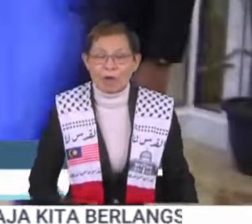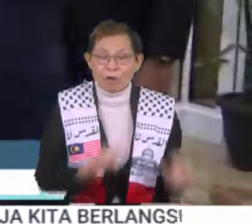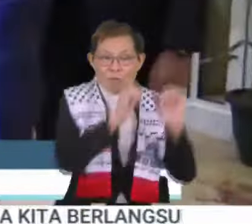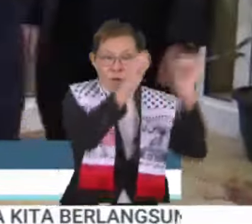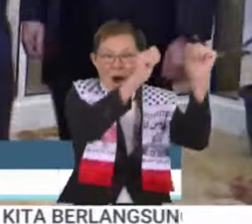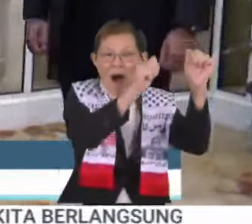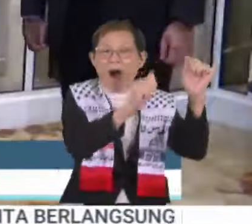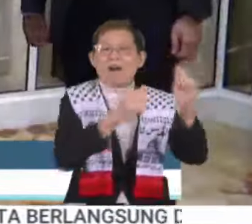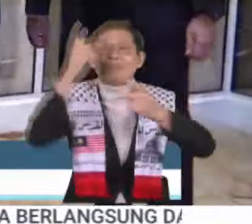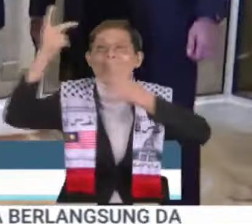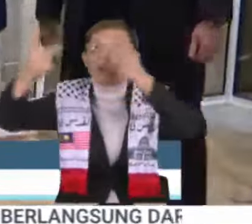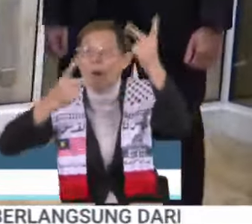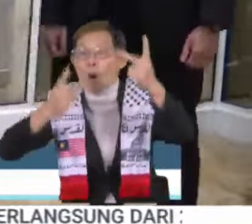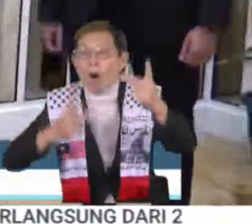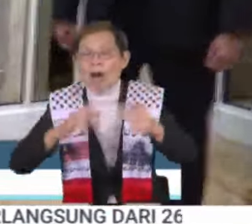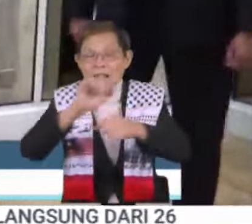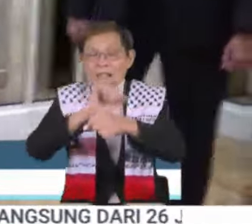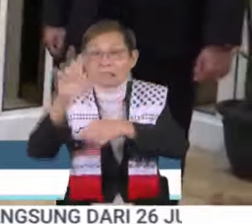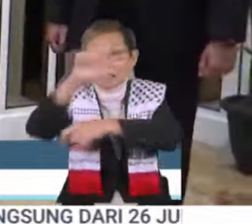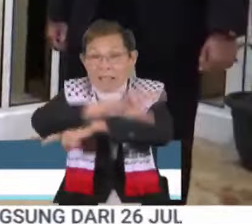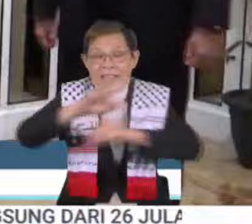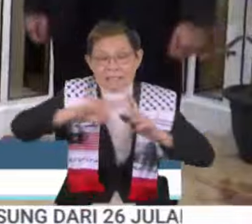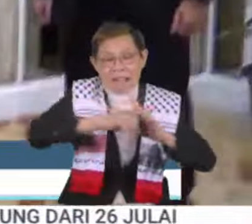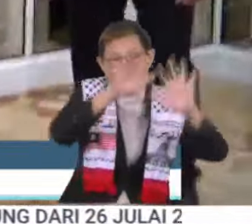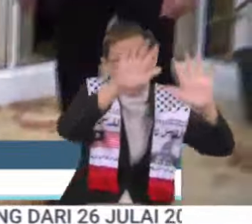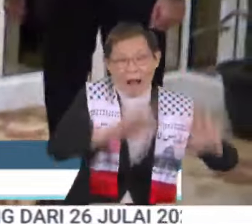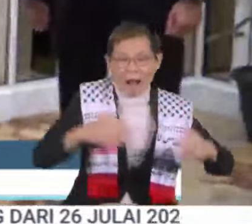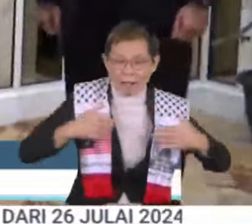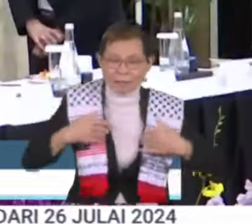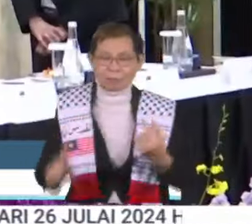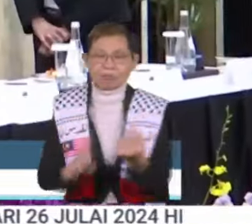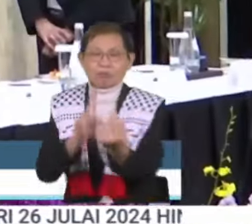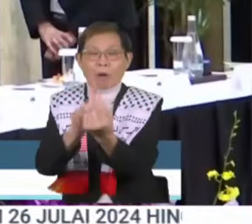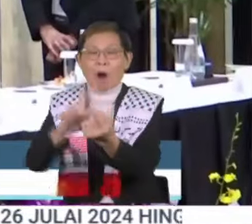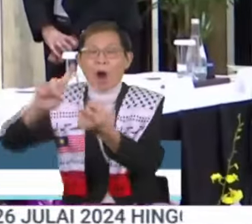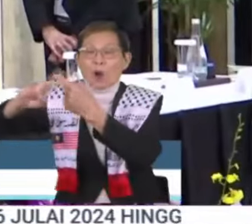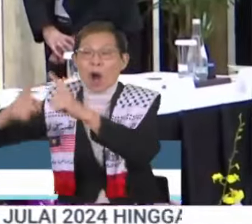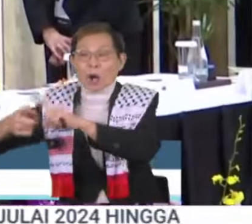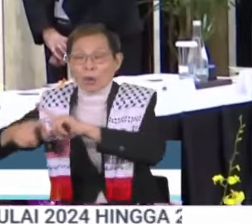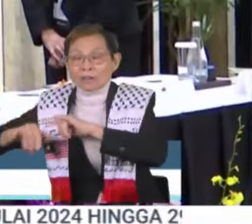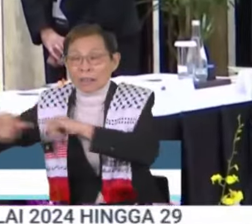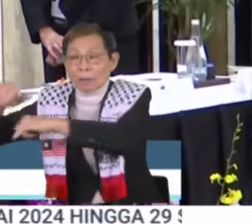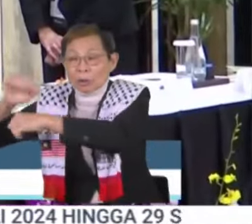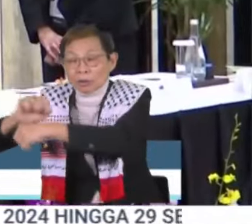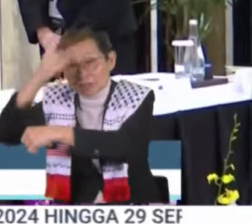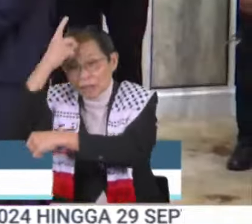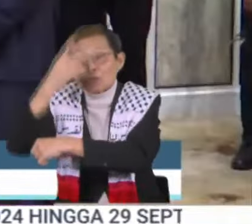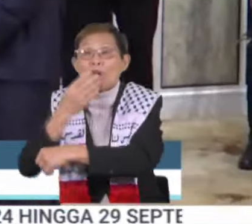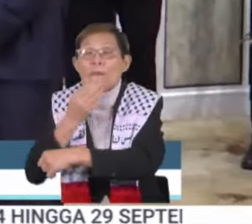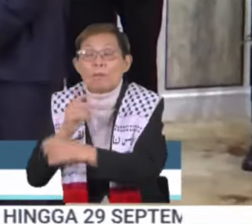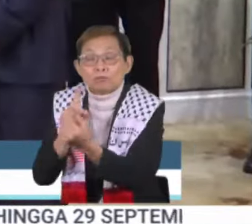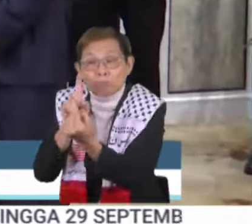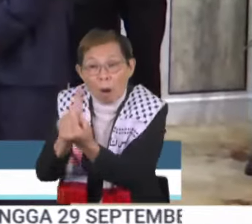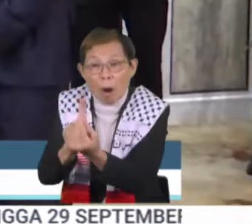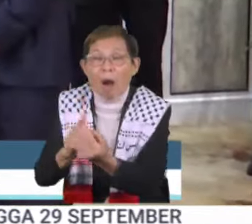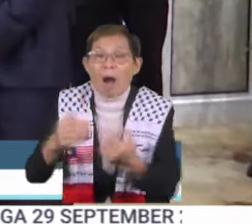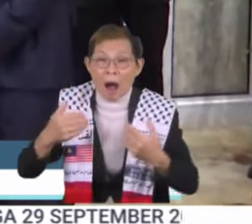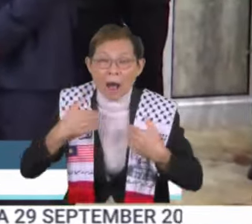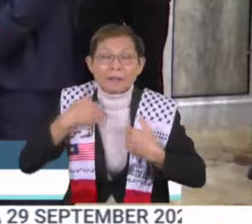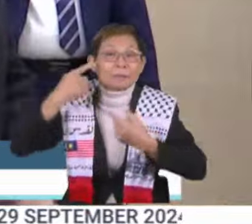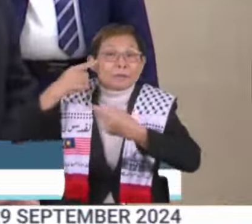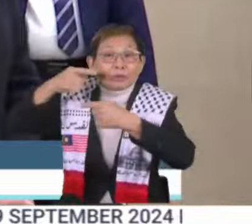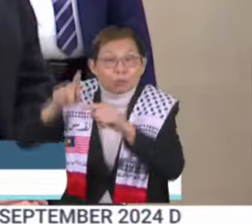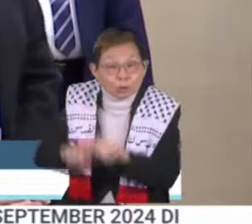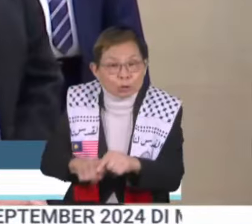Terdahulu, Luxon dalam rangka lawatan kerja tiga hari sejak Ahad mengadakan pertemuan bersama rakan sejawatnya, Datuk Seri Anwar Ibrahim, yang antara lain